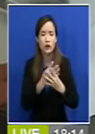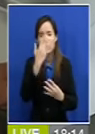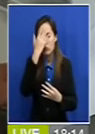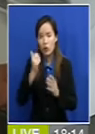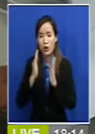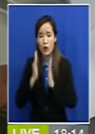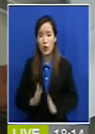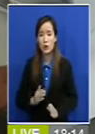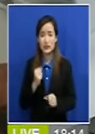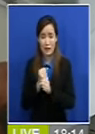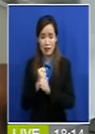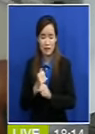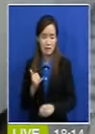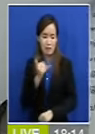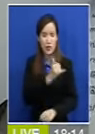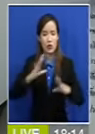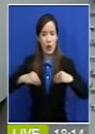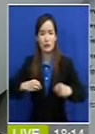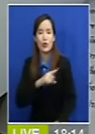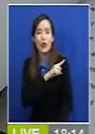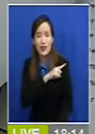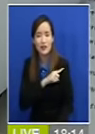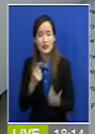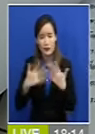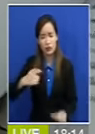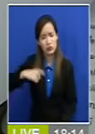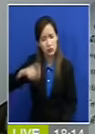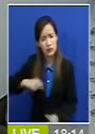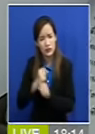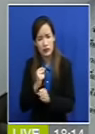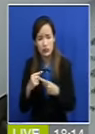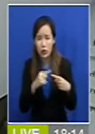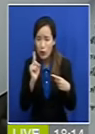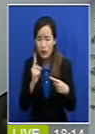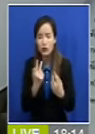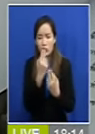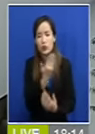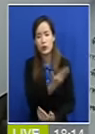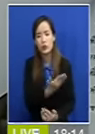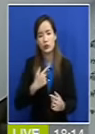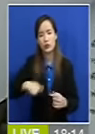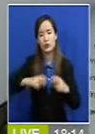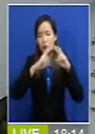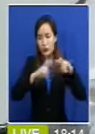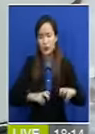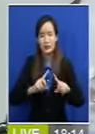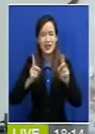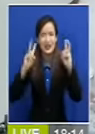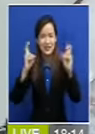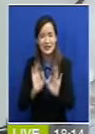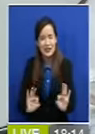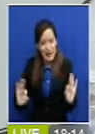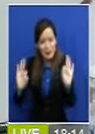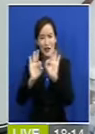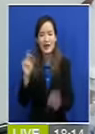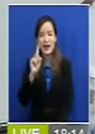องส่วนจะประกันตัวได้หรือไม่ก็อยู่ที่ศาลพิจารณาแต่เรื่องของเรื่องมันเป็นเรื่องหึงหวงกันนะเรื่องสามีภรรยา